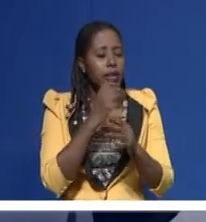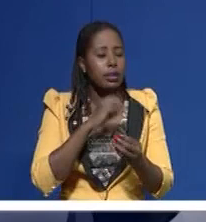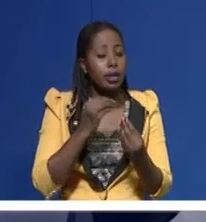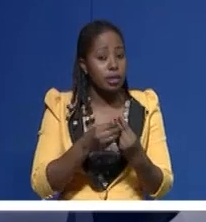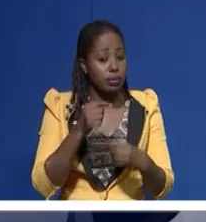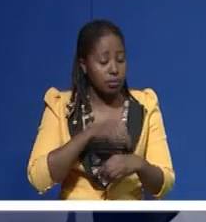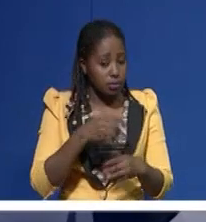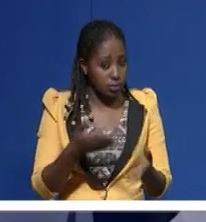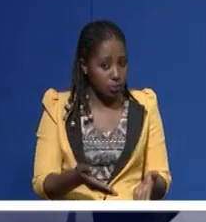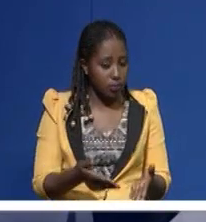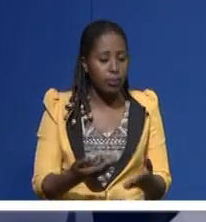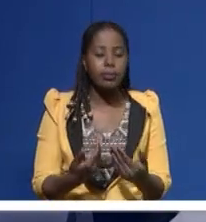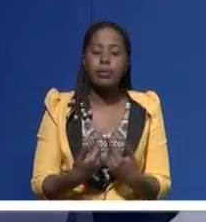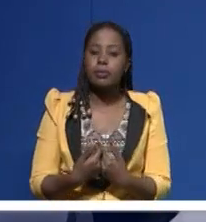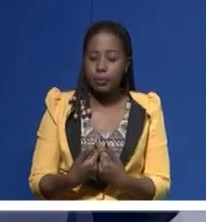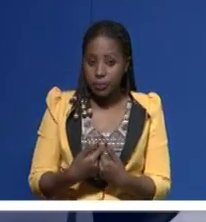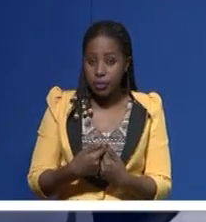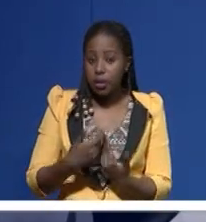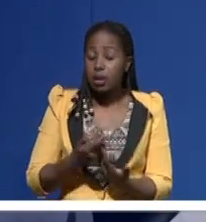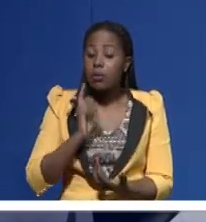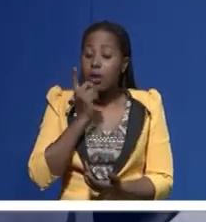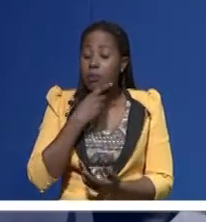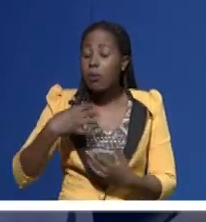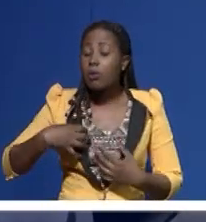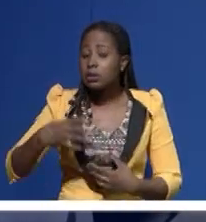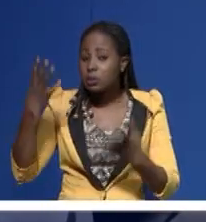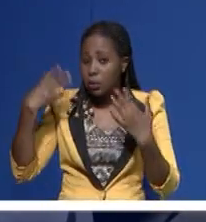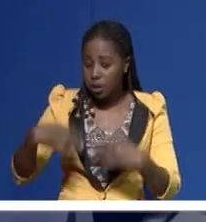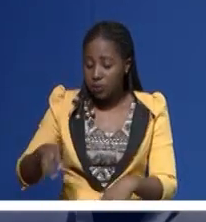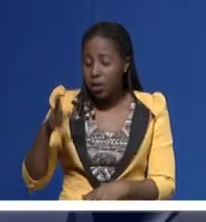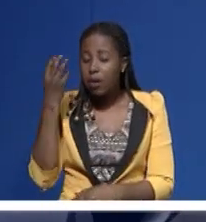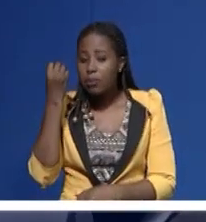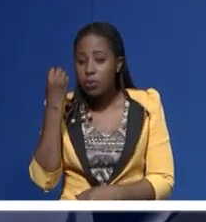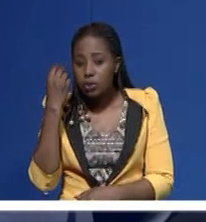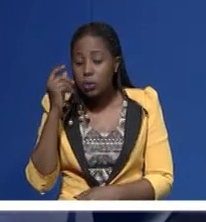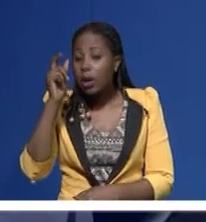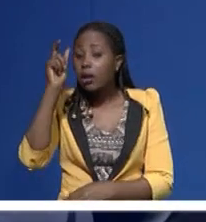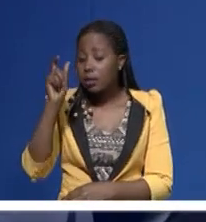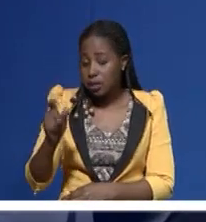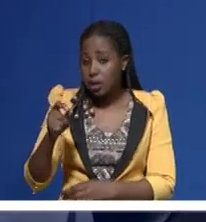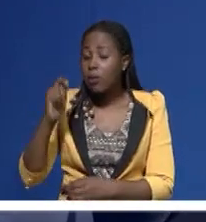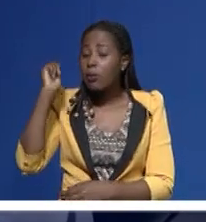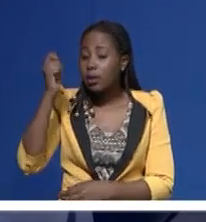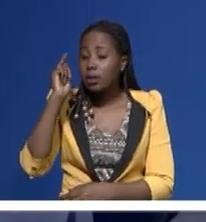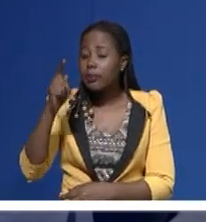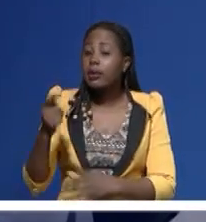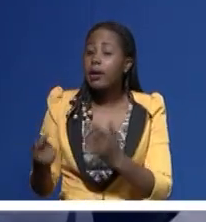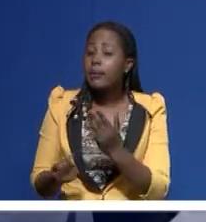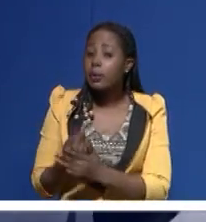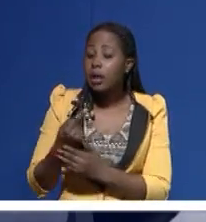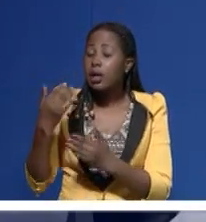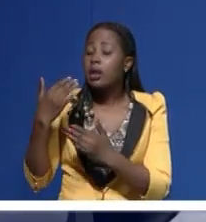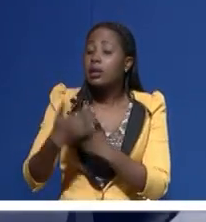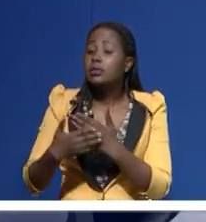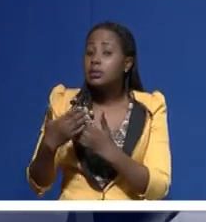hivi sasa? Kwa mujibu wa waziri wa afya, mgonjwa ni raia wa Kenya ambaye alitokea